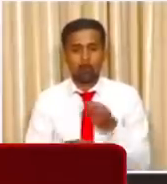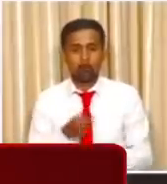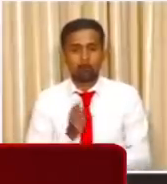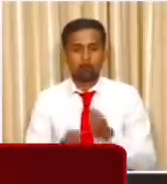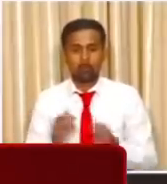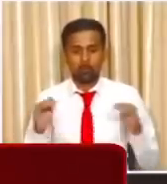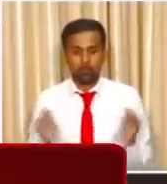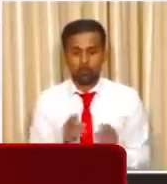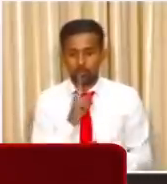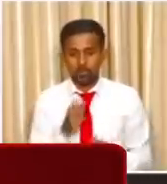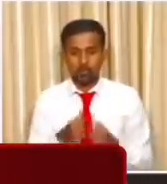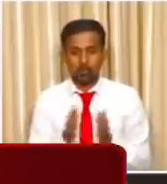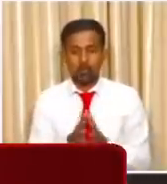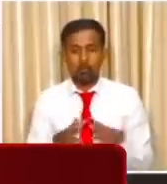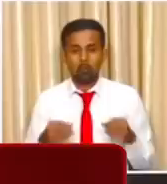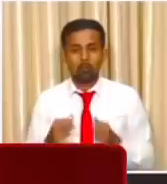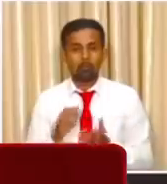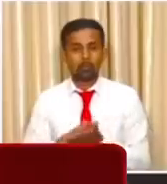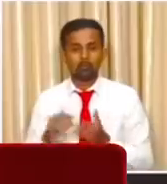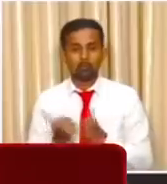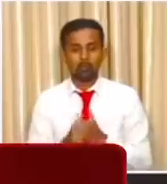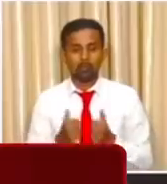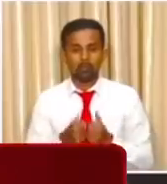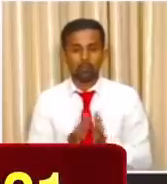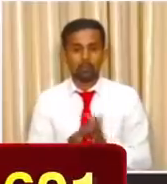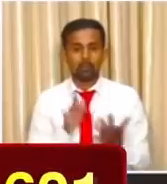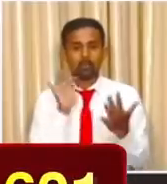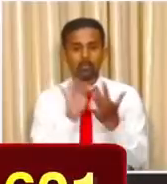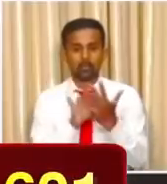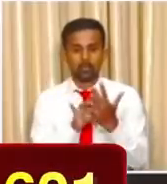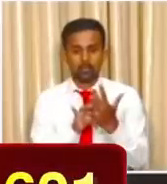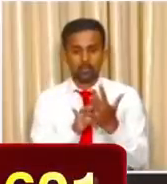මොකද්ද? තමන්ගේ බහණ්ඩා සේවා නිෂ්පාදනය සඳහා තමන් ඉලක්කගත කරලා තිබෙන